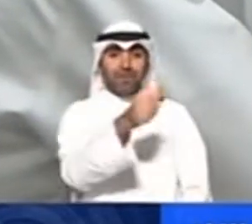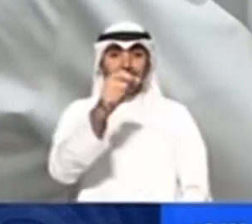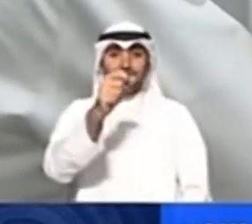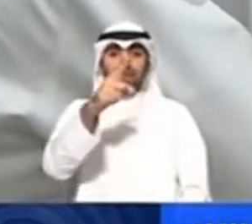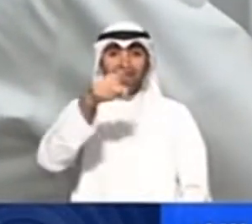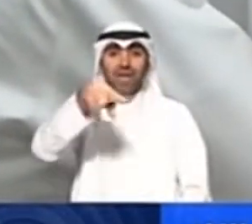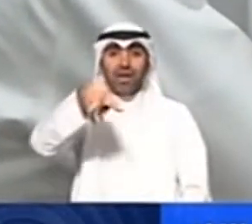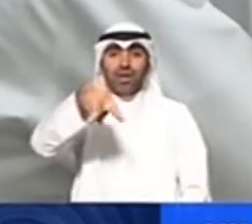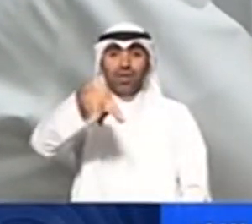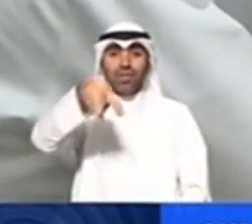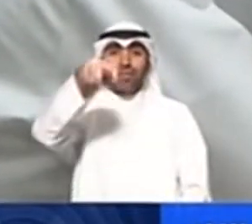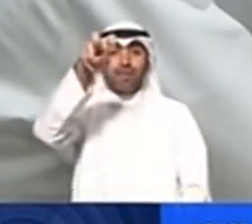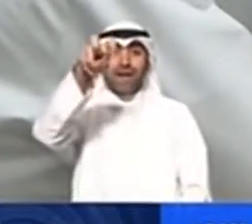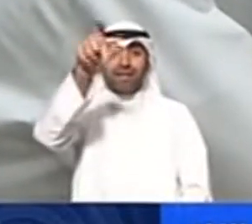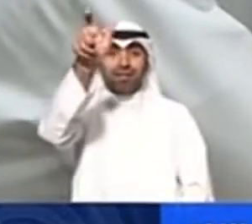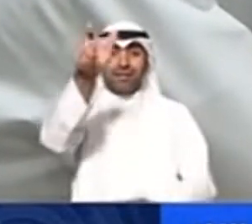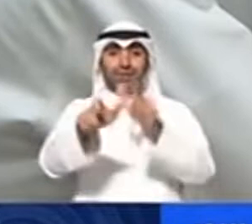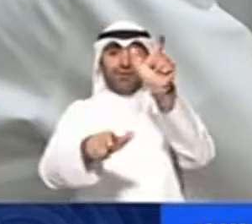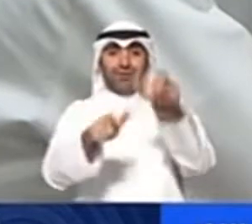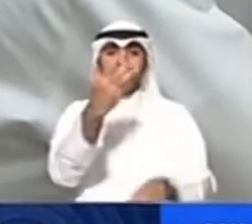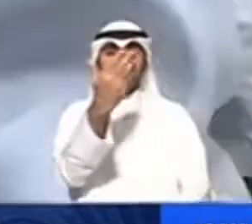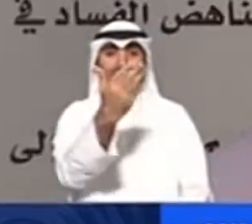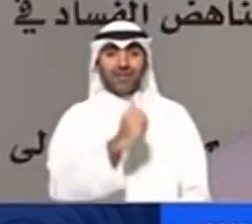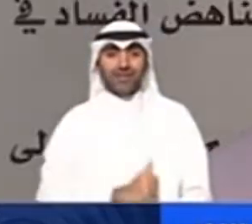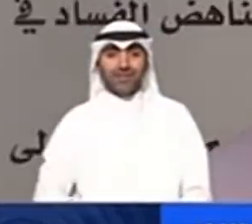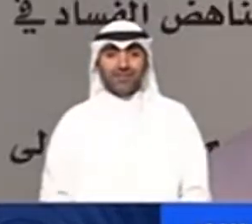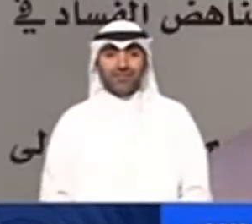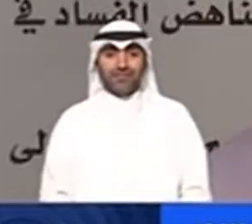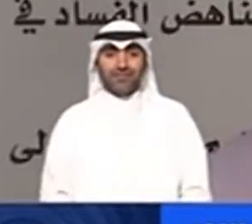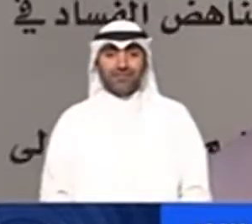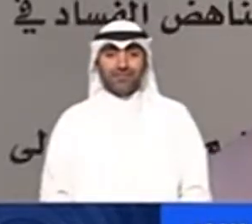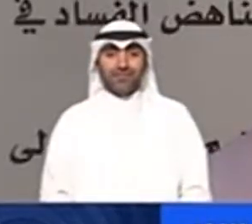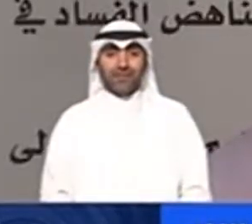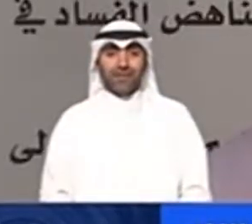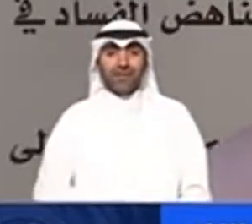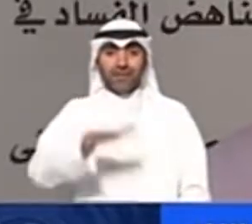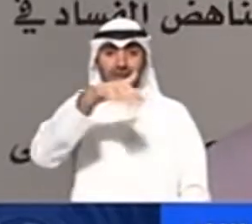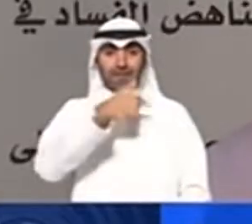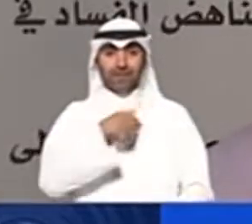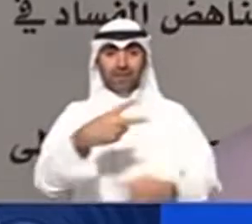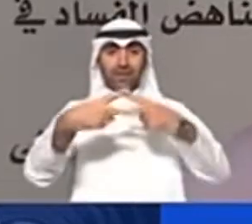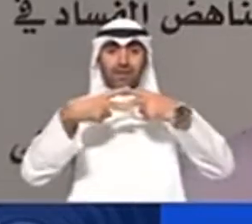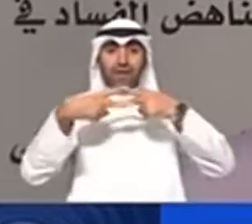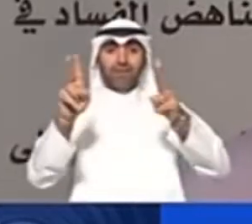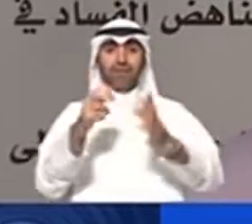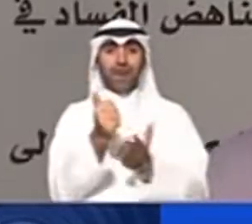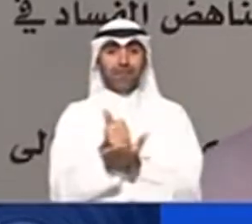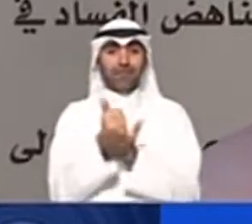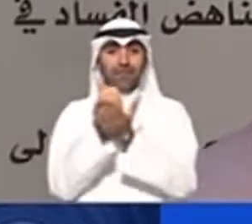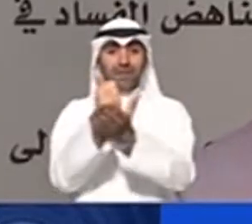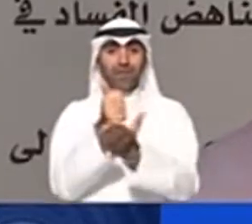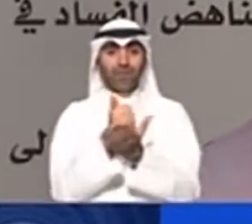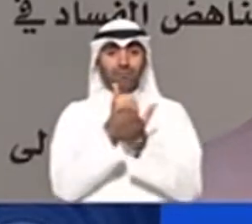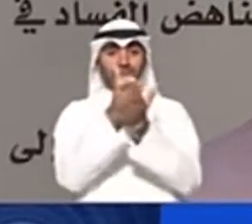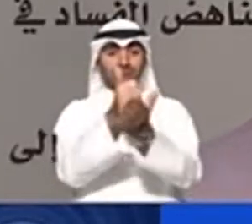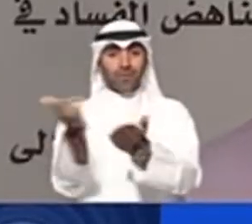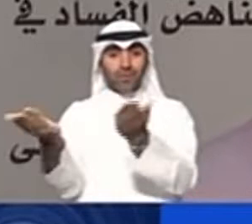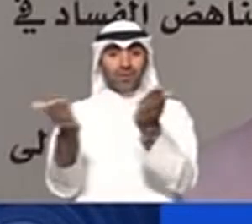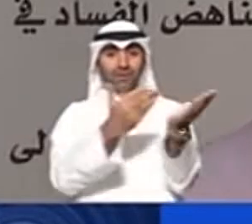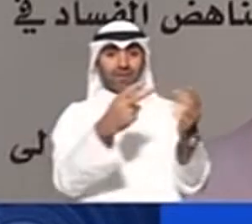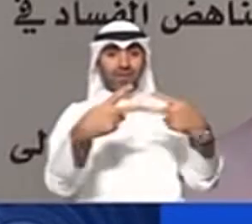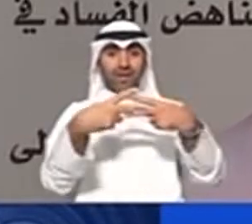في 5 من الشهر المقبل. فتحنا باب التسجيل التطوع وهذا نبين يعني فئات كثيرة تشارك في هذا